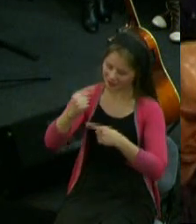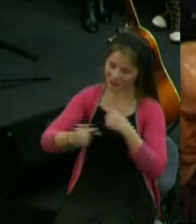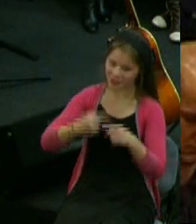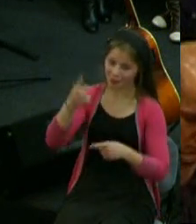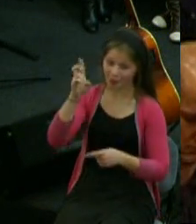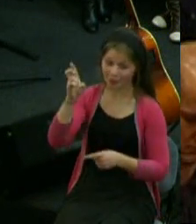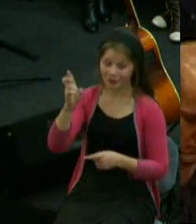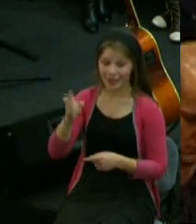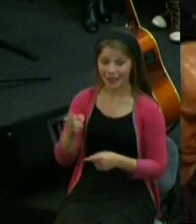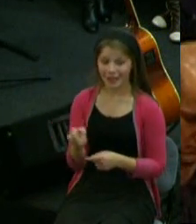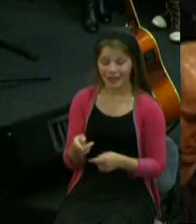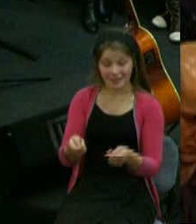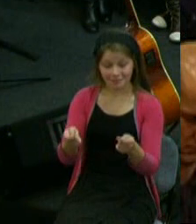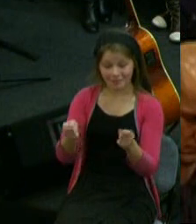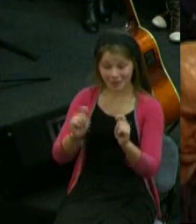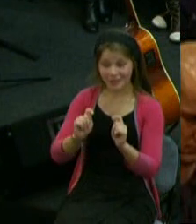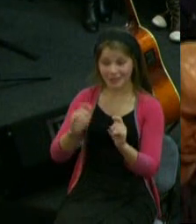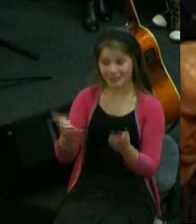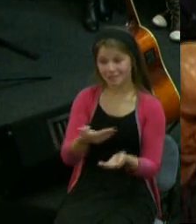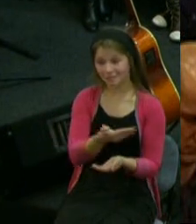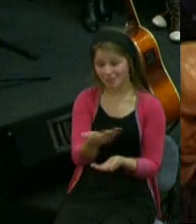вічним Богом. Давайте ми це вечір,